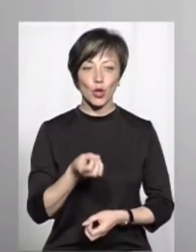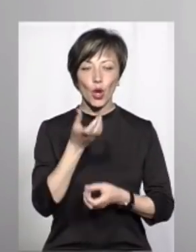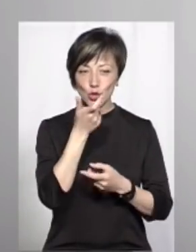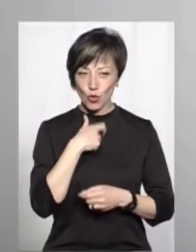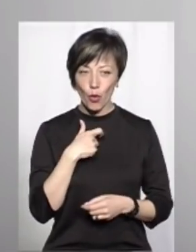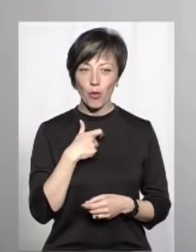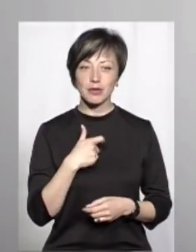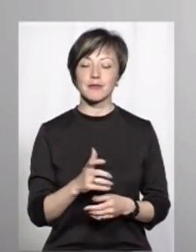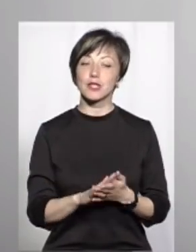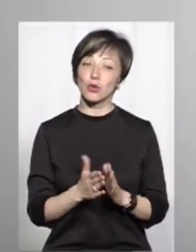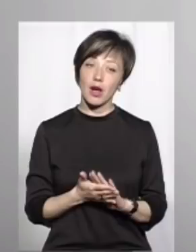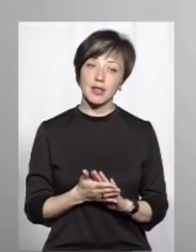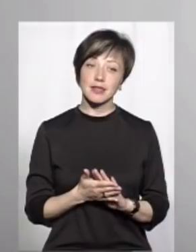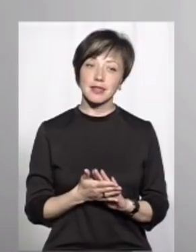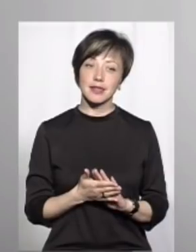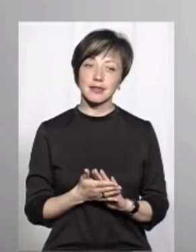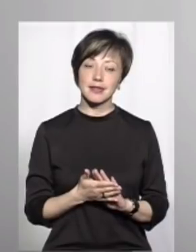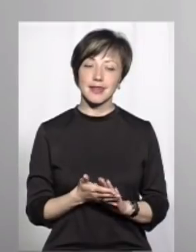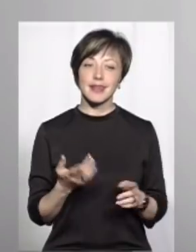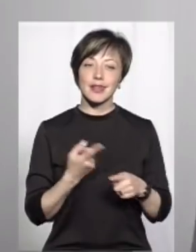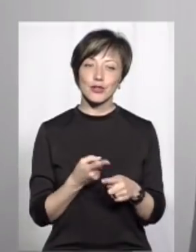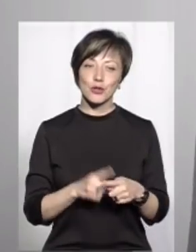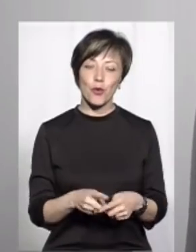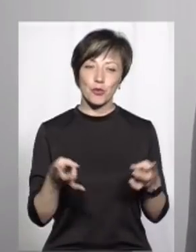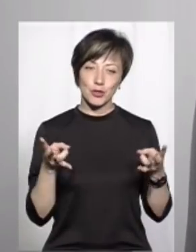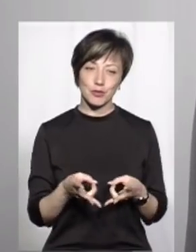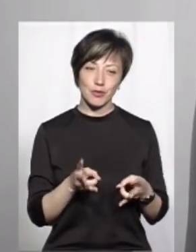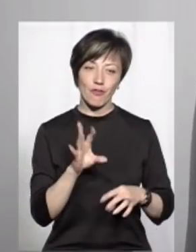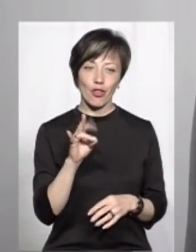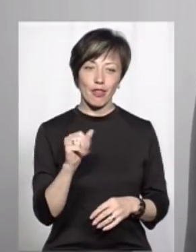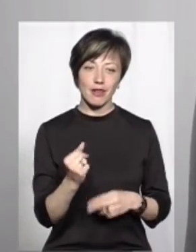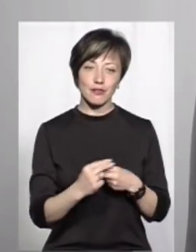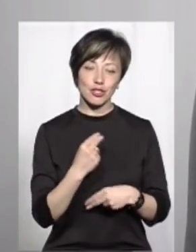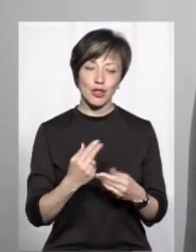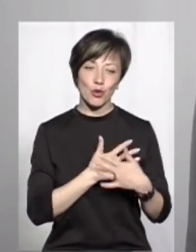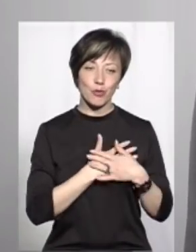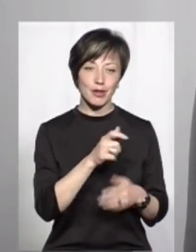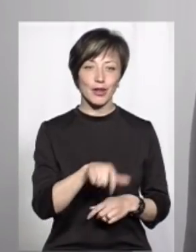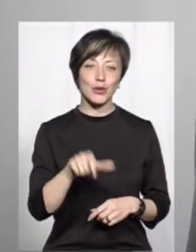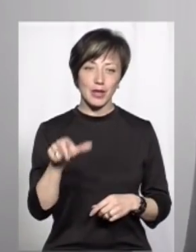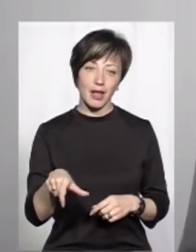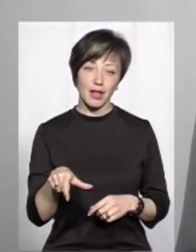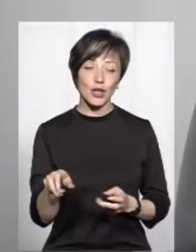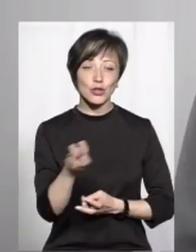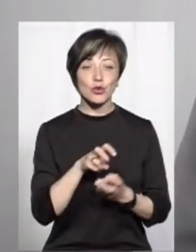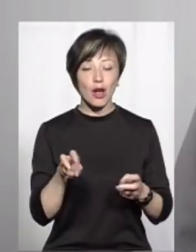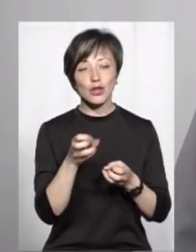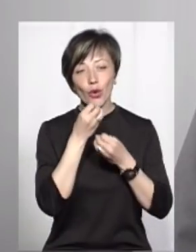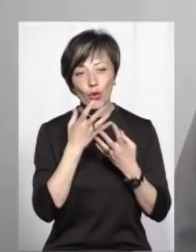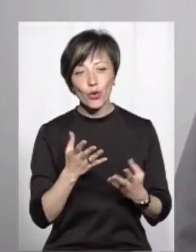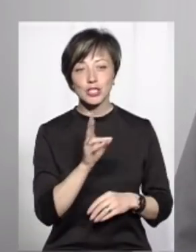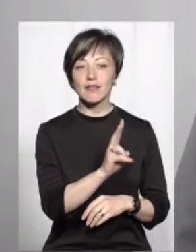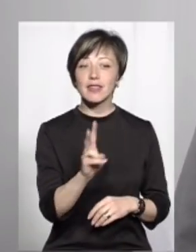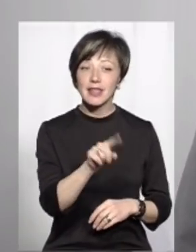тих ситуаціях, які цього потребують. Вона навчила любити людей, шукати хорошу навіть в